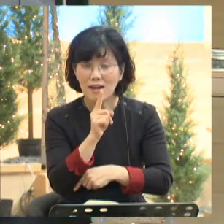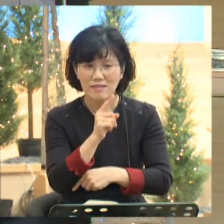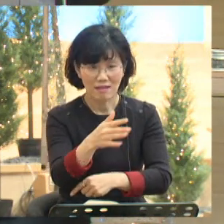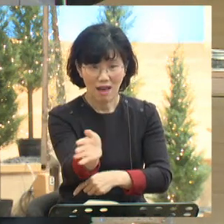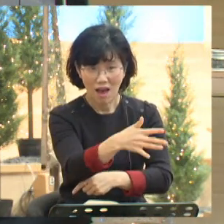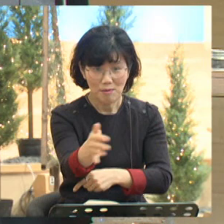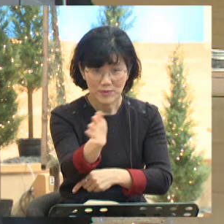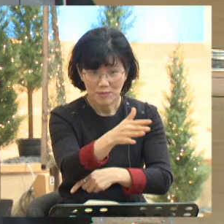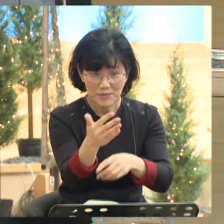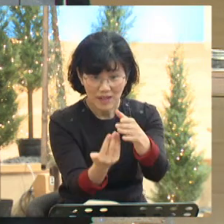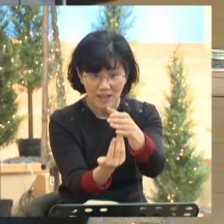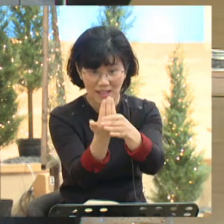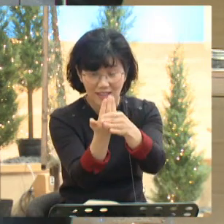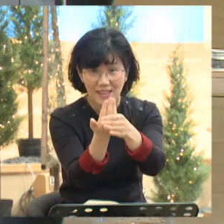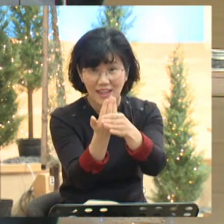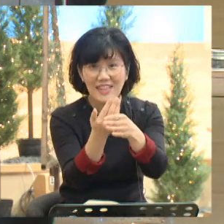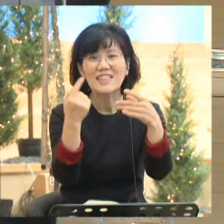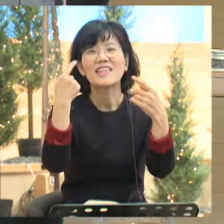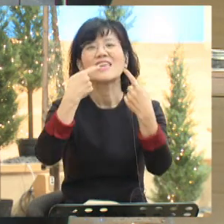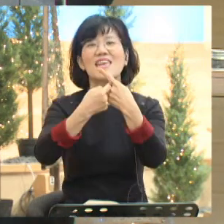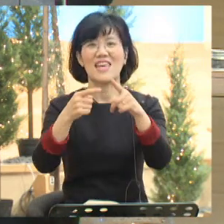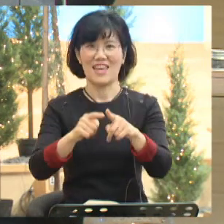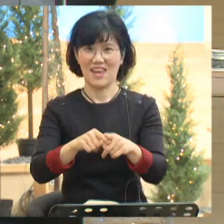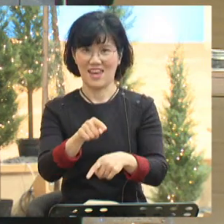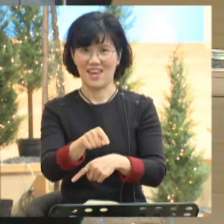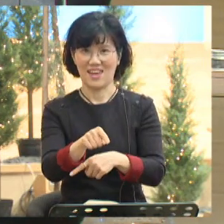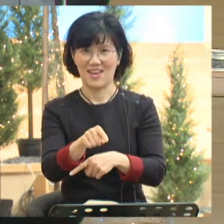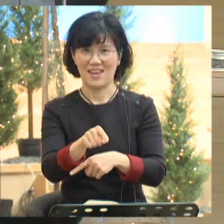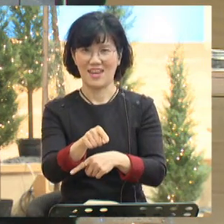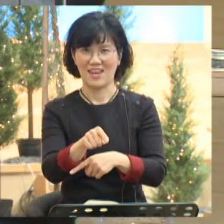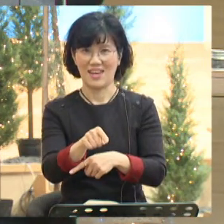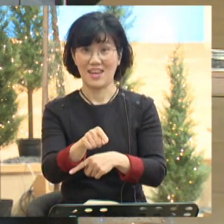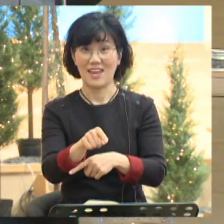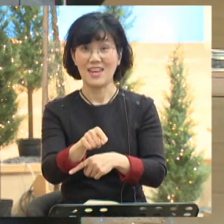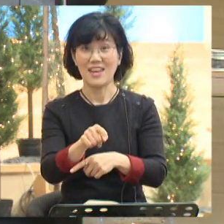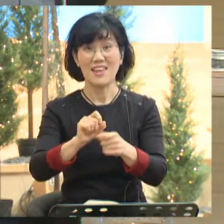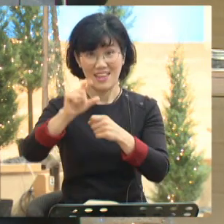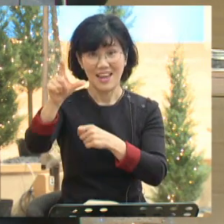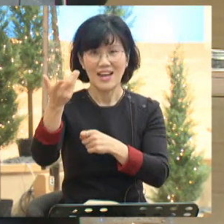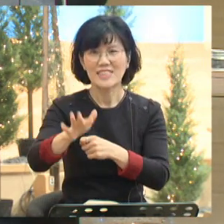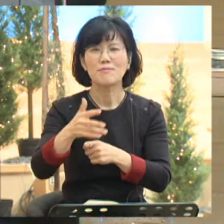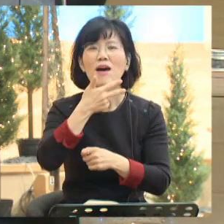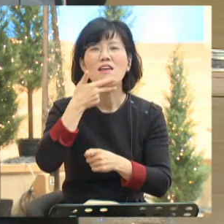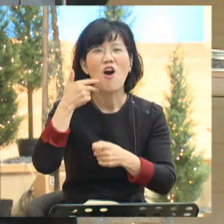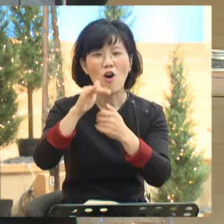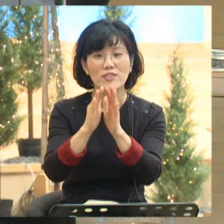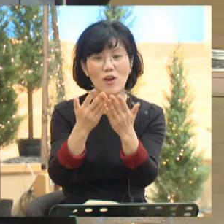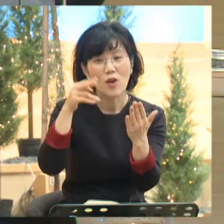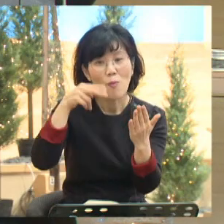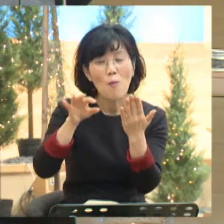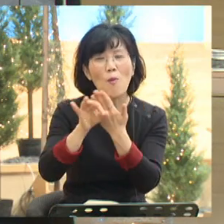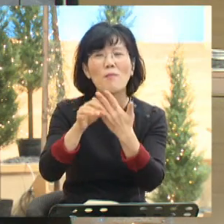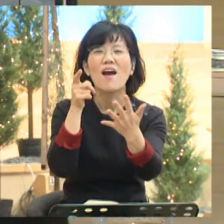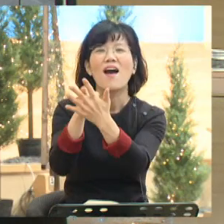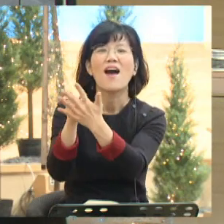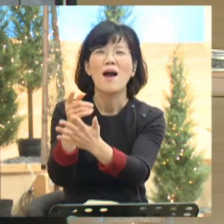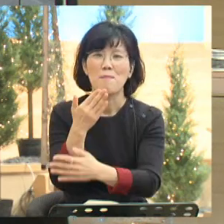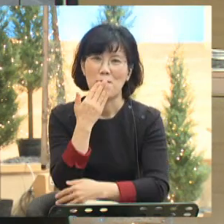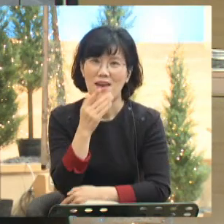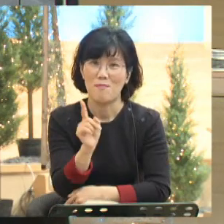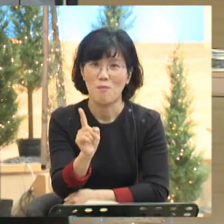튀어 났구나 챙겨 났구나 그렇게 이해하는 경량 있습니다마는 영어 성경을 읽어보면 이제 확실히 족으로 5